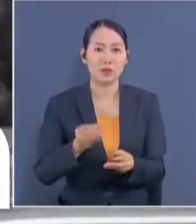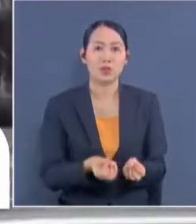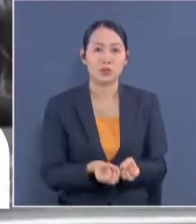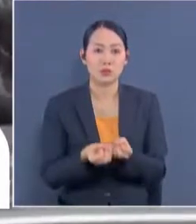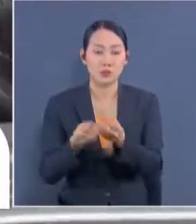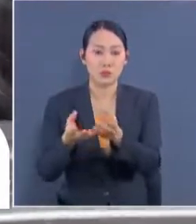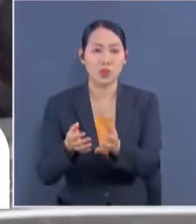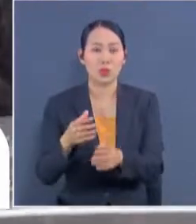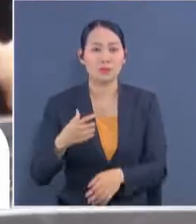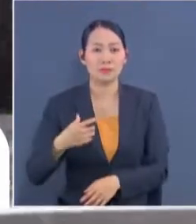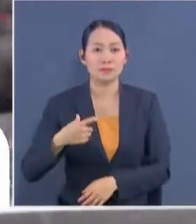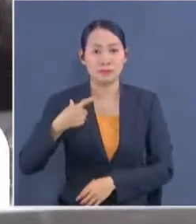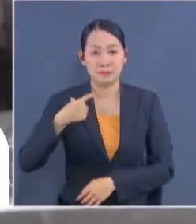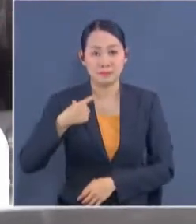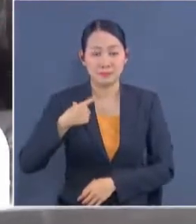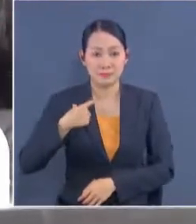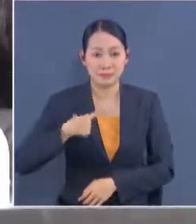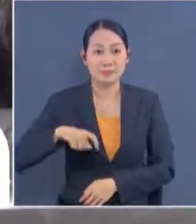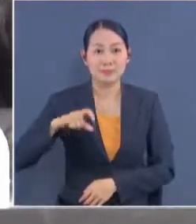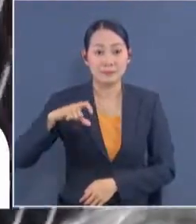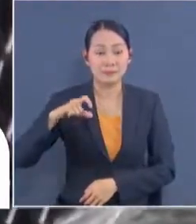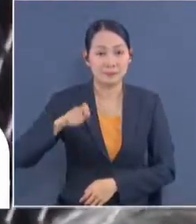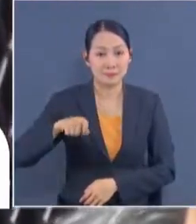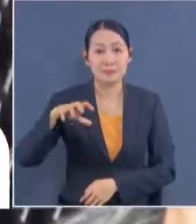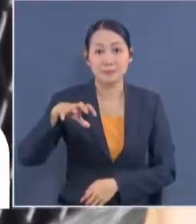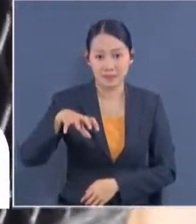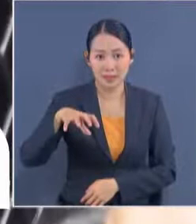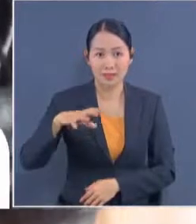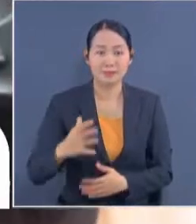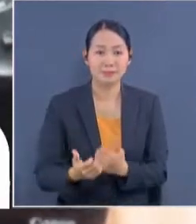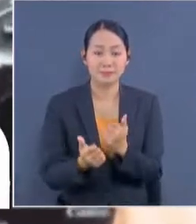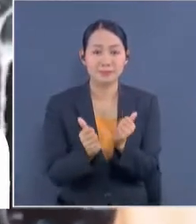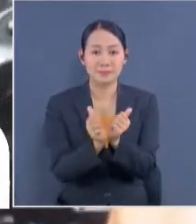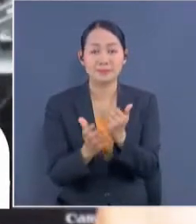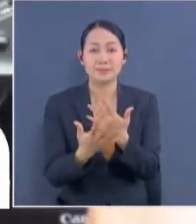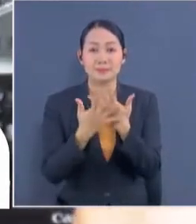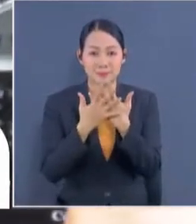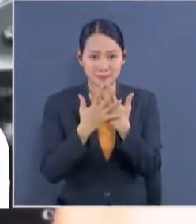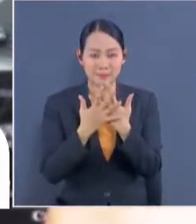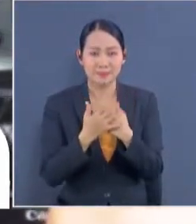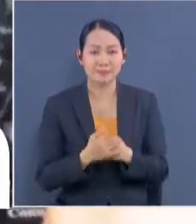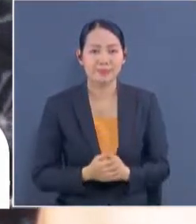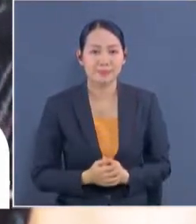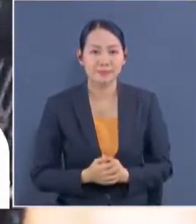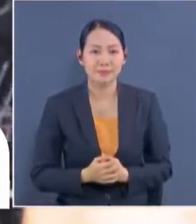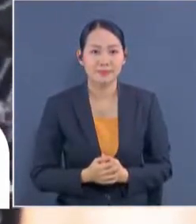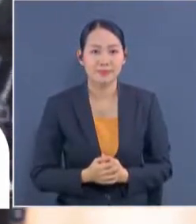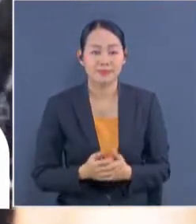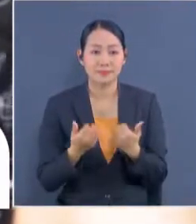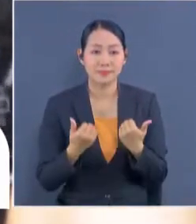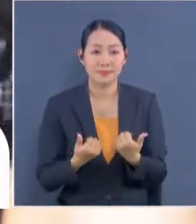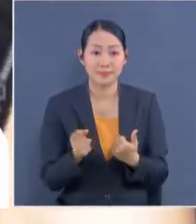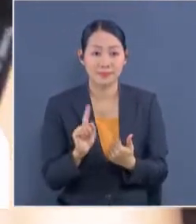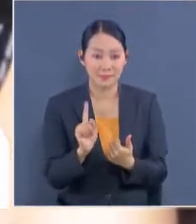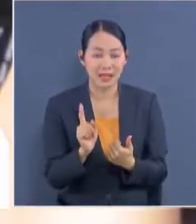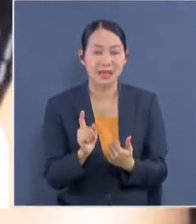ยนายตู้ห่าวเนี่ยก็เดินออกมาก็มีสีหน้าเคร่งเครียดนะครับซึ่งการนำตัวส่งศาลในครั้งนี้ตำรวจเนี่ยใช้รถมอเตอร์ไซค์สายตรว